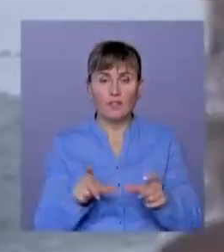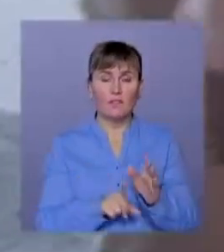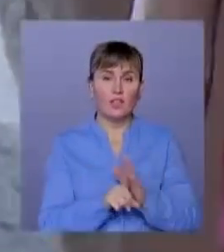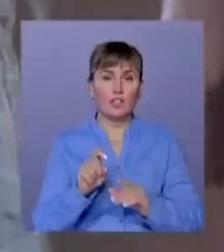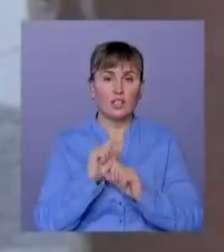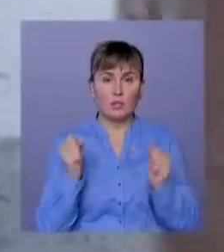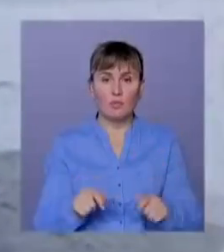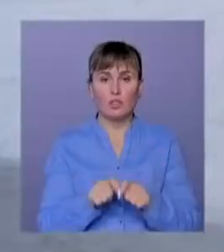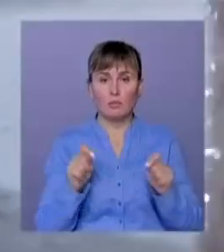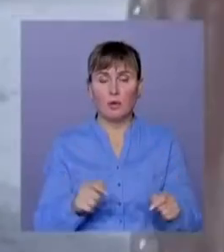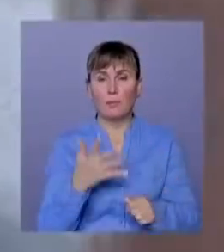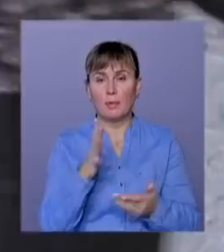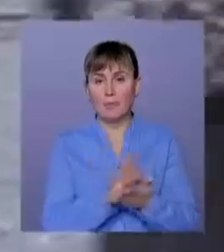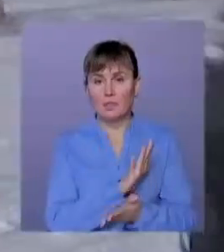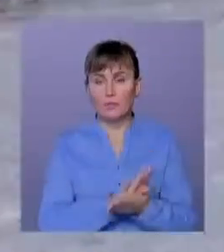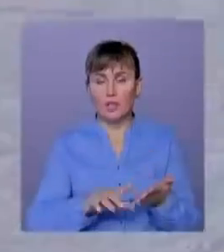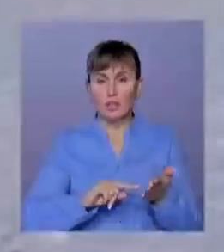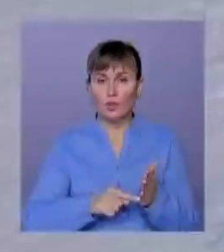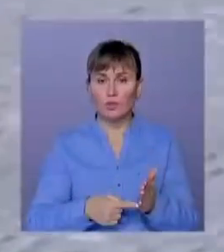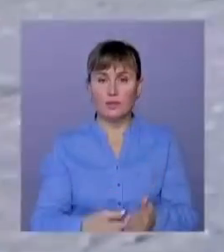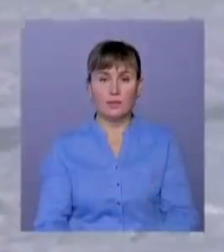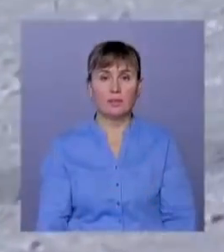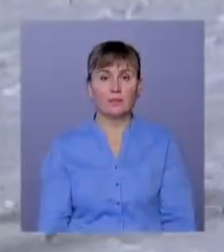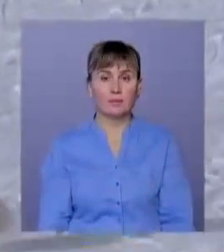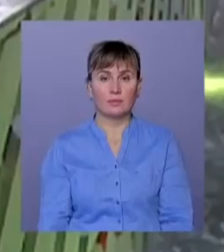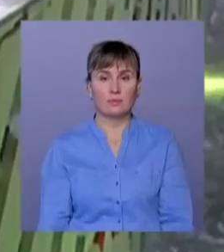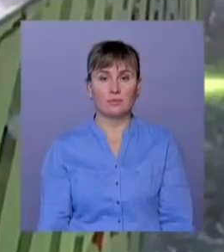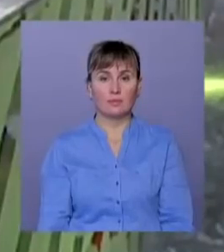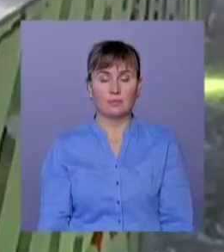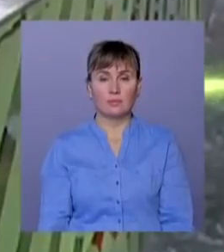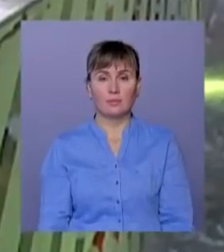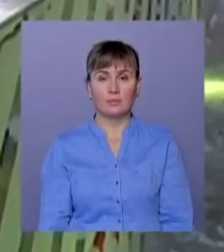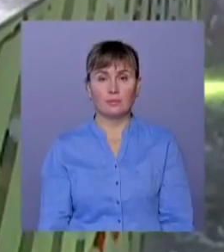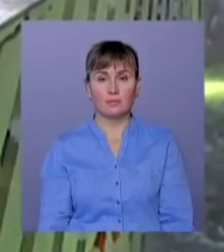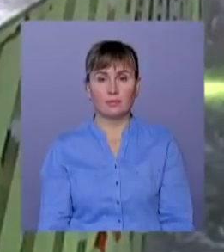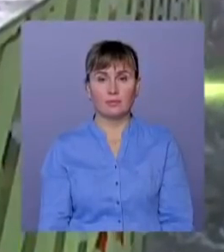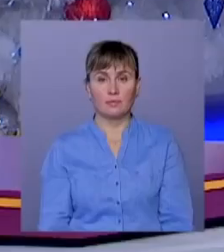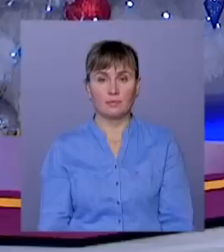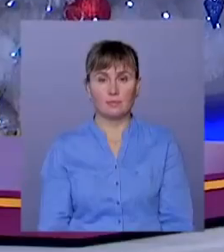зимы запущены 5 бесплатных точек. Жанна Хабдулхабар, Шишигурулиев, телеканал Алматы.